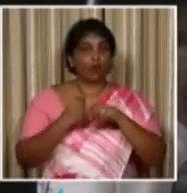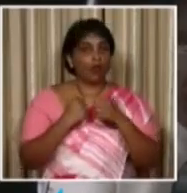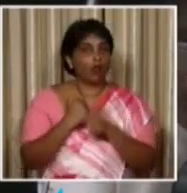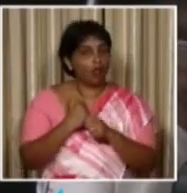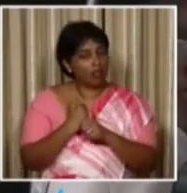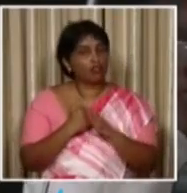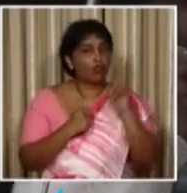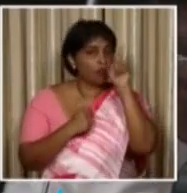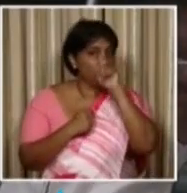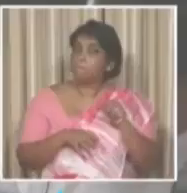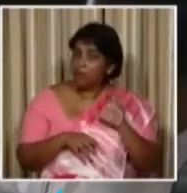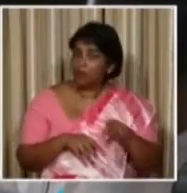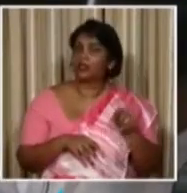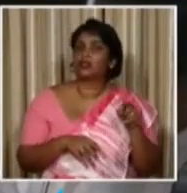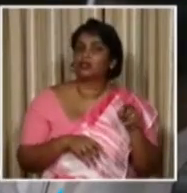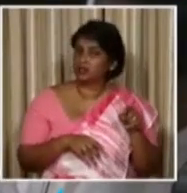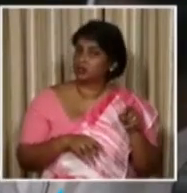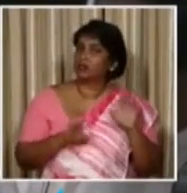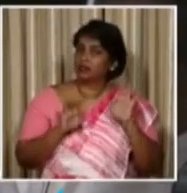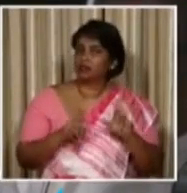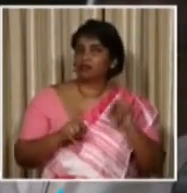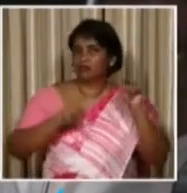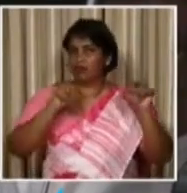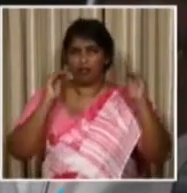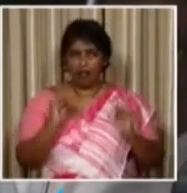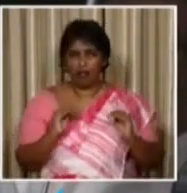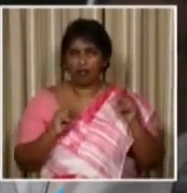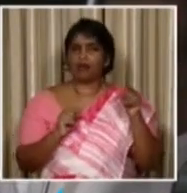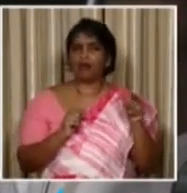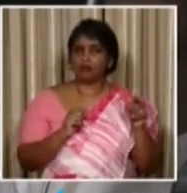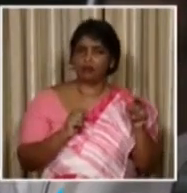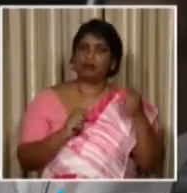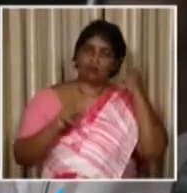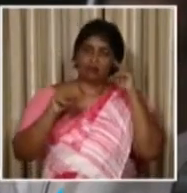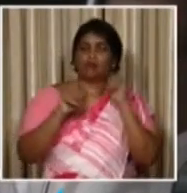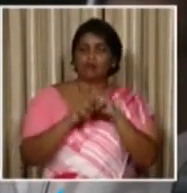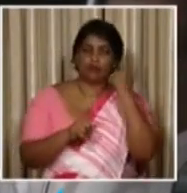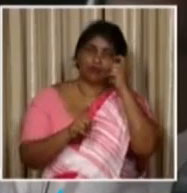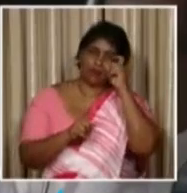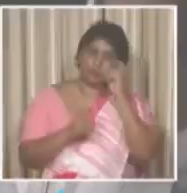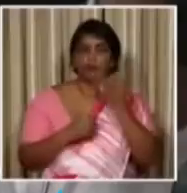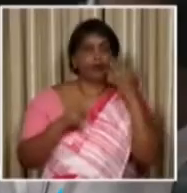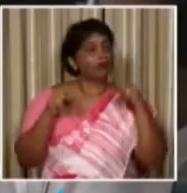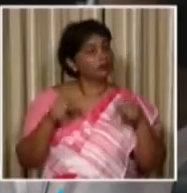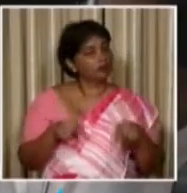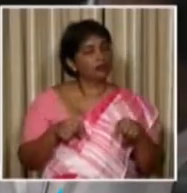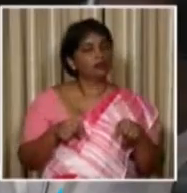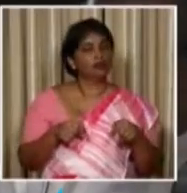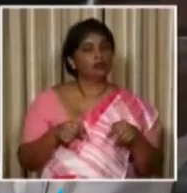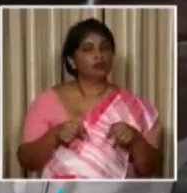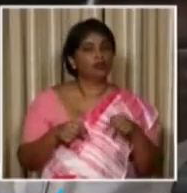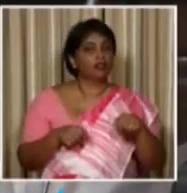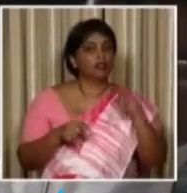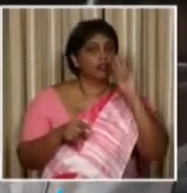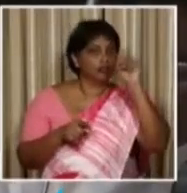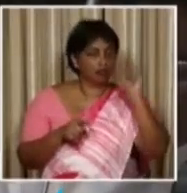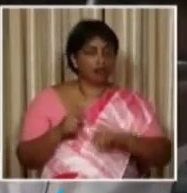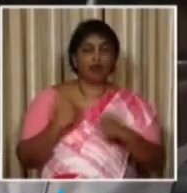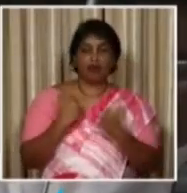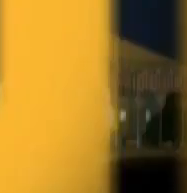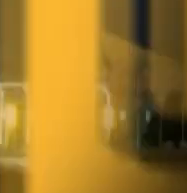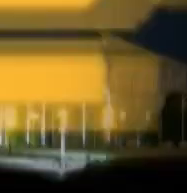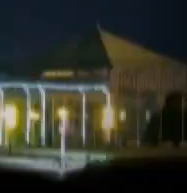ගියා අපිට මාසෙකට වැඩි කාලයක් හැබැයි කොතනක හරි අඩුවක් තියෙනවා නම් අපි ඒ පිළිබඳව අස්සොයලා බලලා ලබා දෙන්න පුළුවන් තව 1000ක් අපි නිෂ්පාදනය